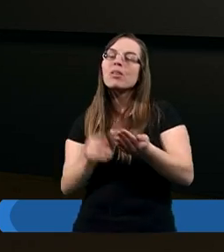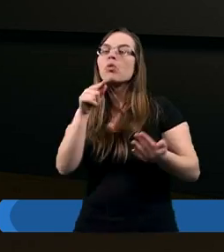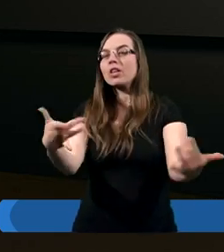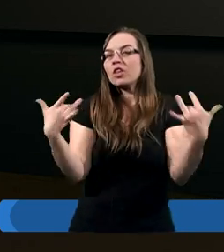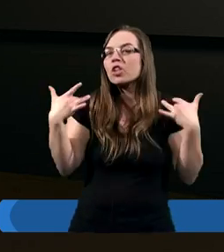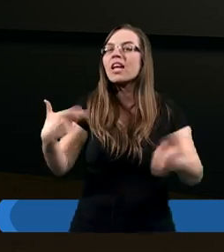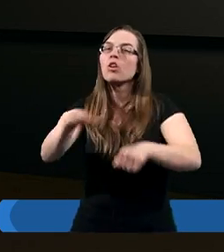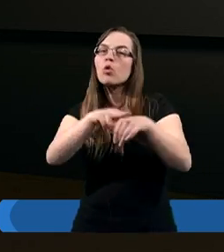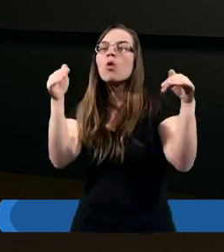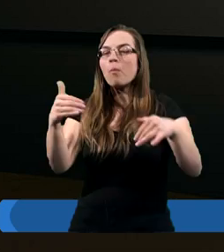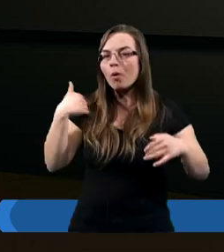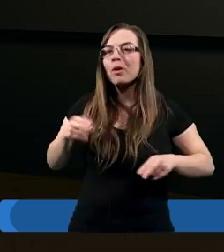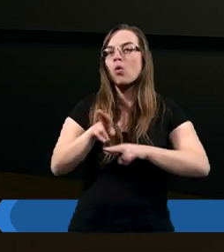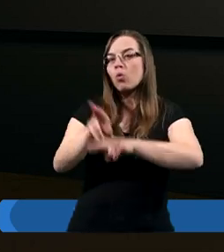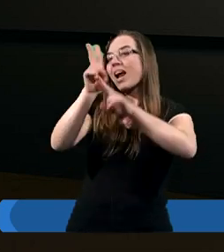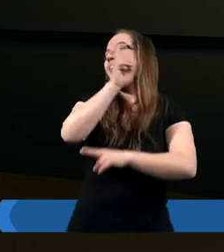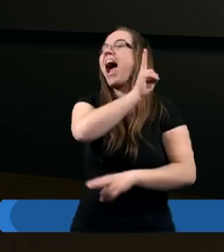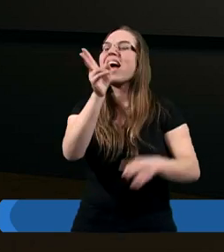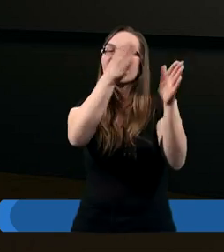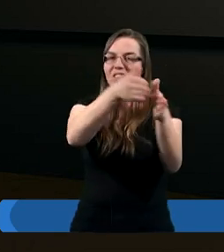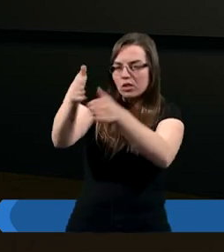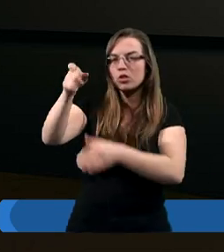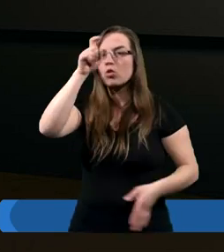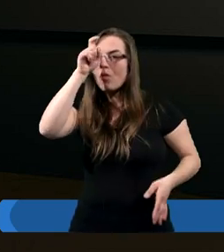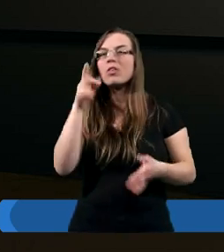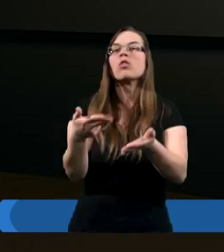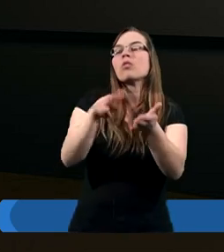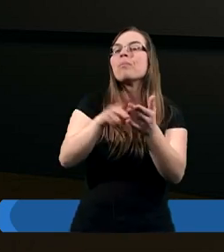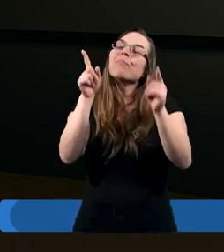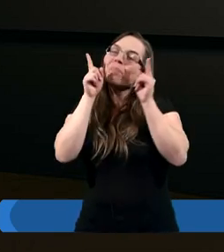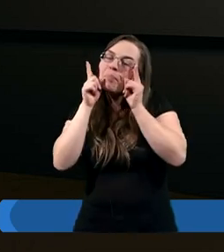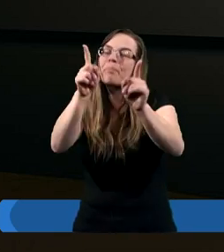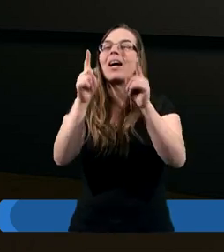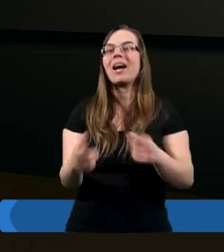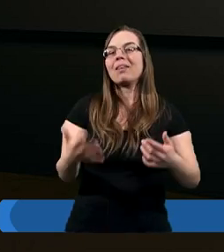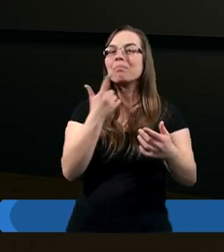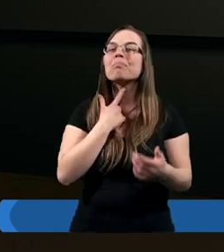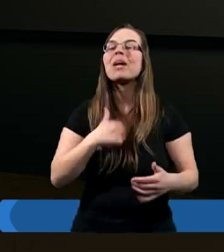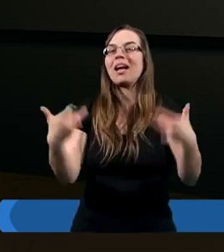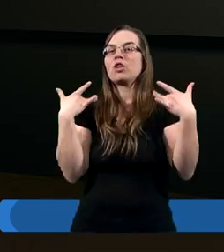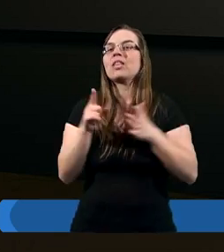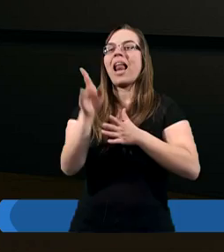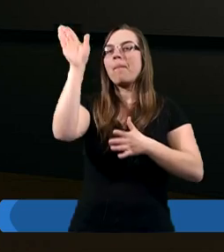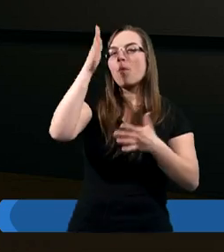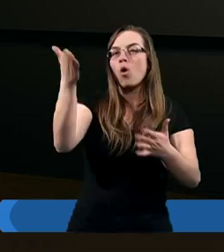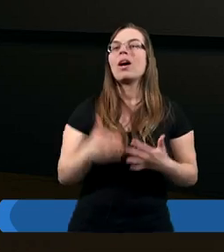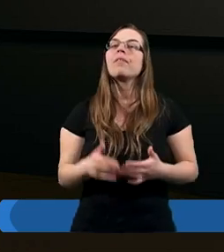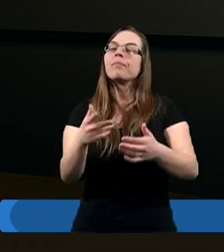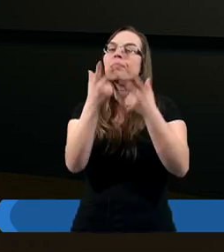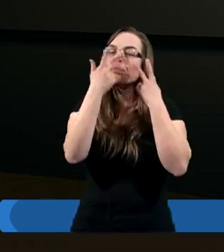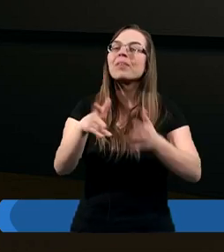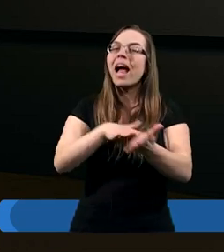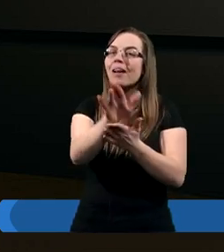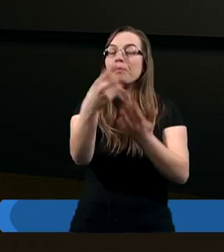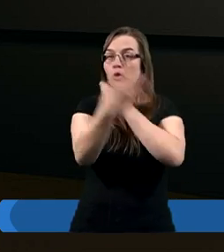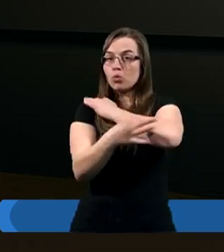które rzeczywiście może być udziałem każdego człowieka, który pragnie żyć dla Boga. Zaczniemy nasze studium od